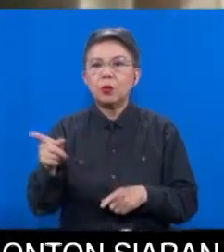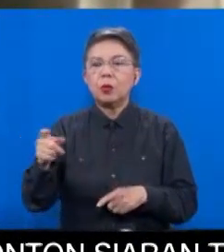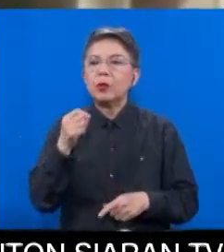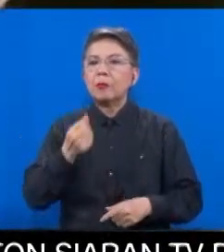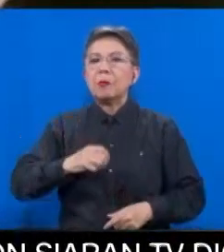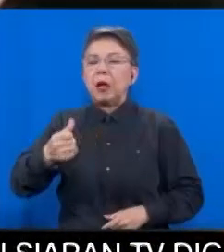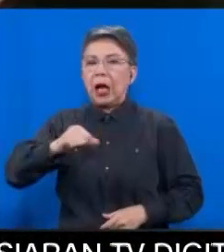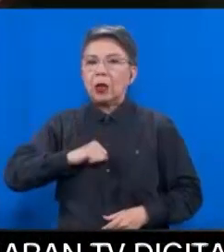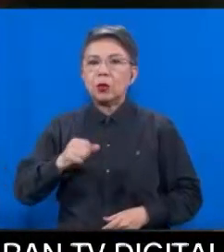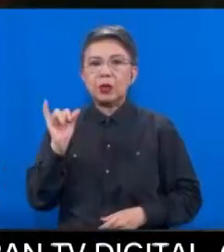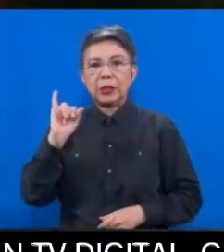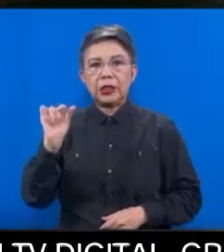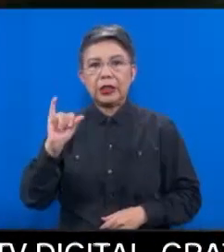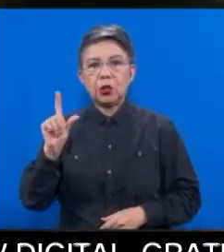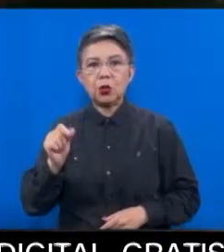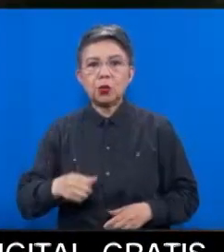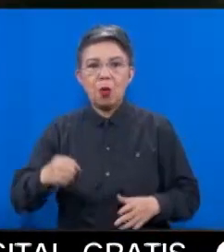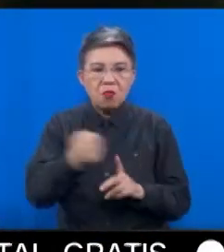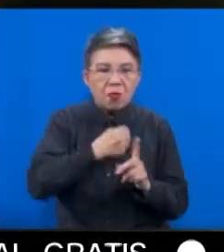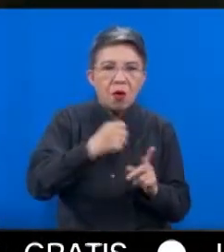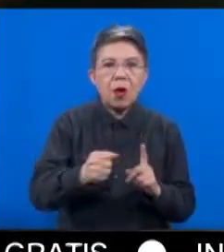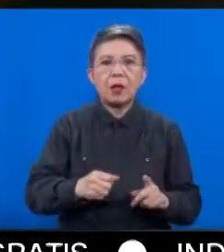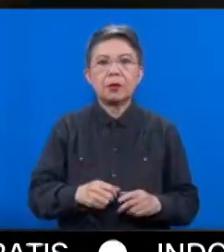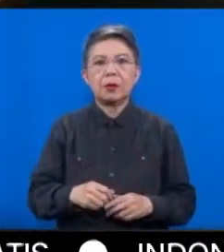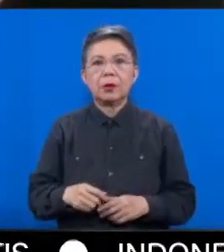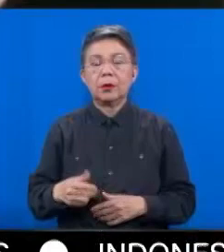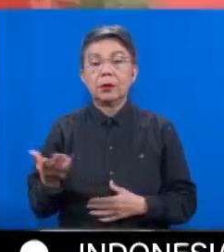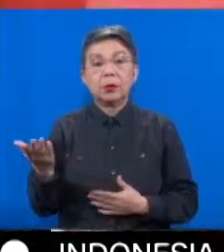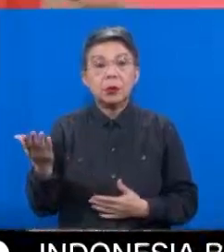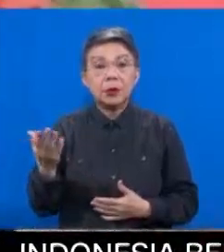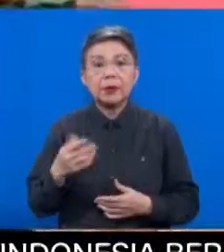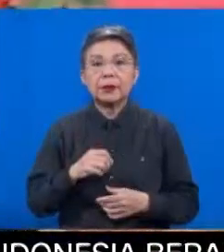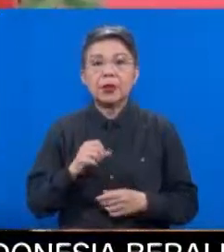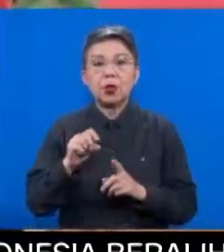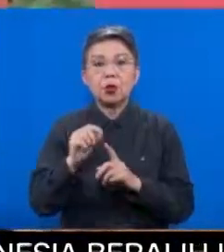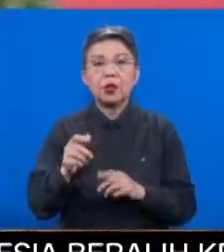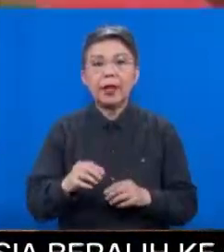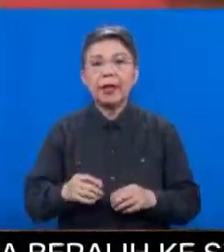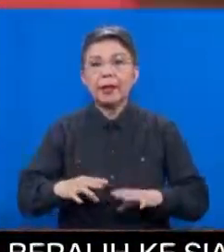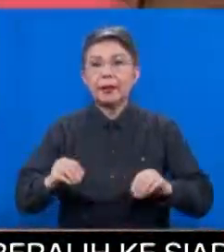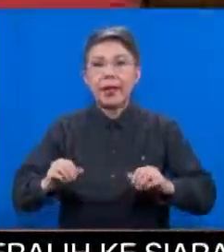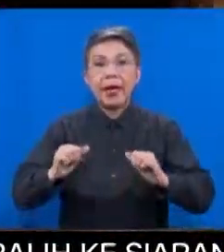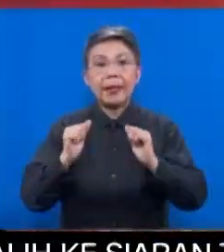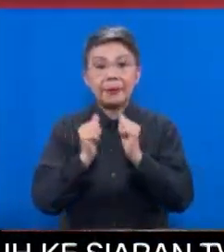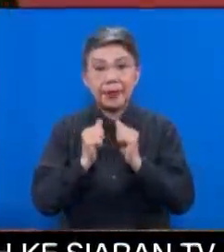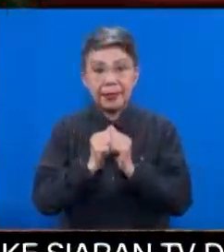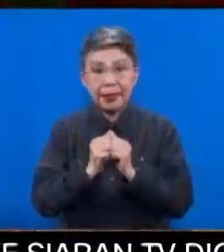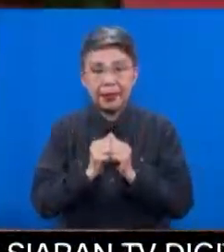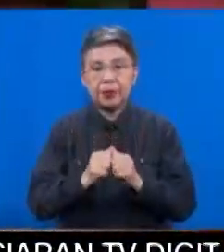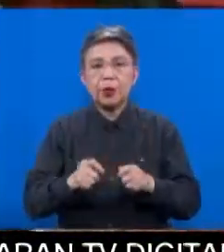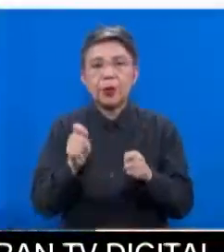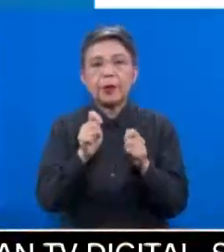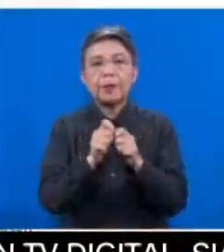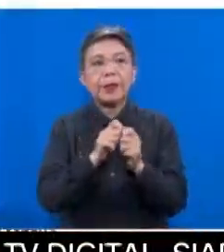penganiayaan. Menurut dari keterangan kuasa hukum Iko Uwais, sebelumnya Rudy sebagai pelapor terikat perjanjian kerja dengan Iko Uwais sebagai desainer